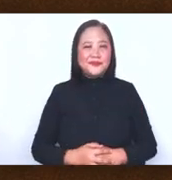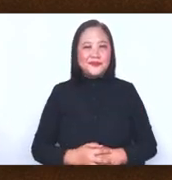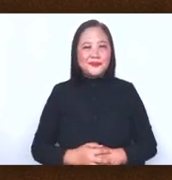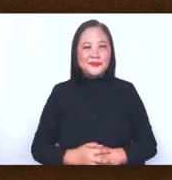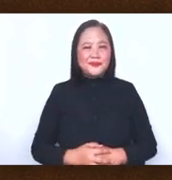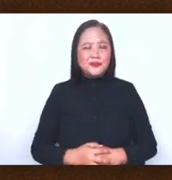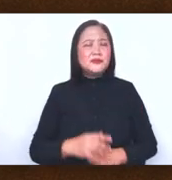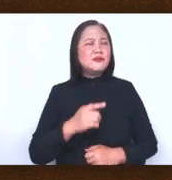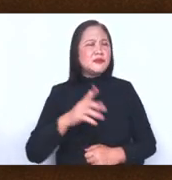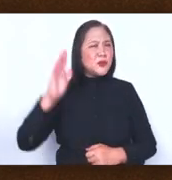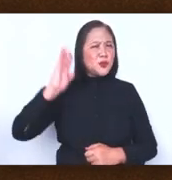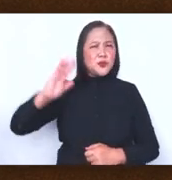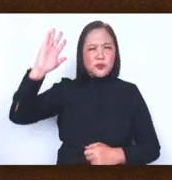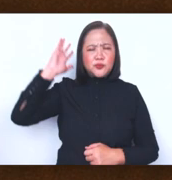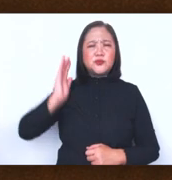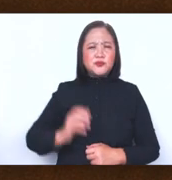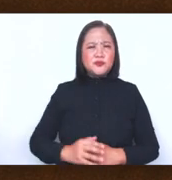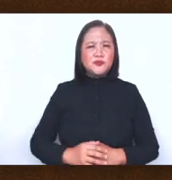Noong mga panahong yun,